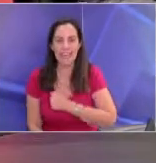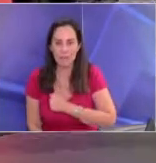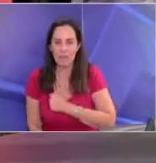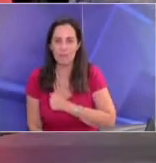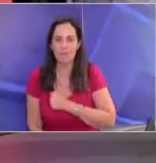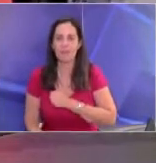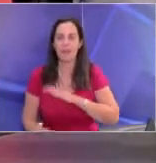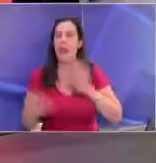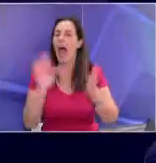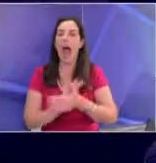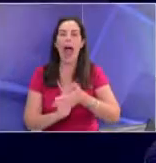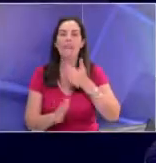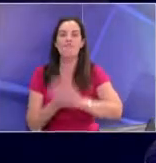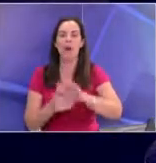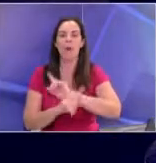את הפה. אז